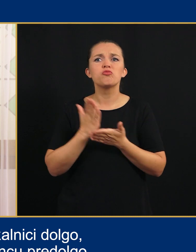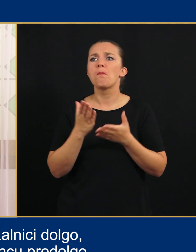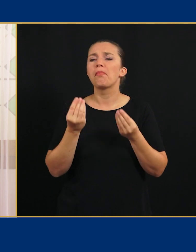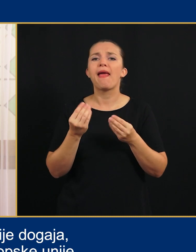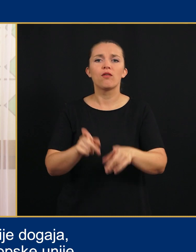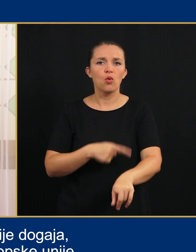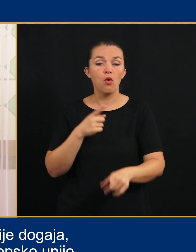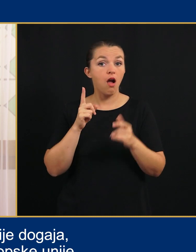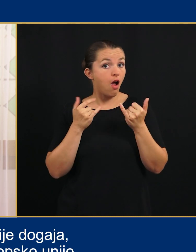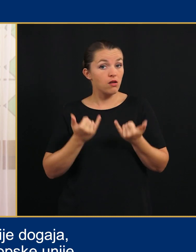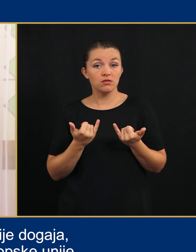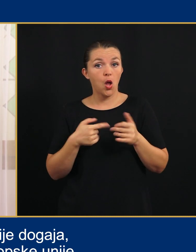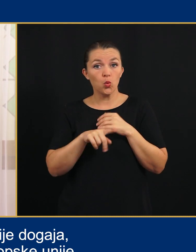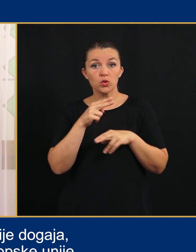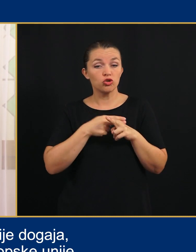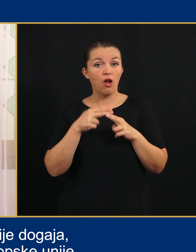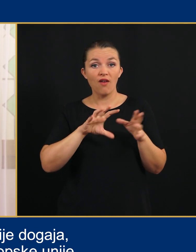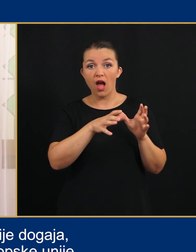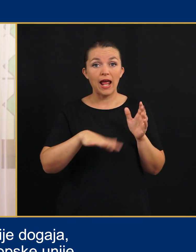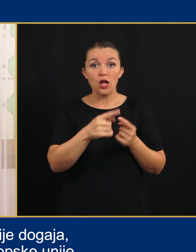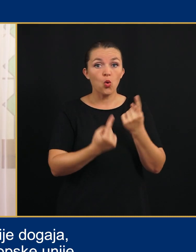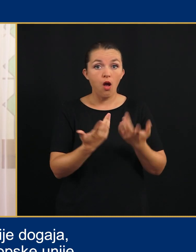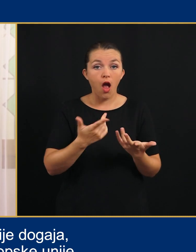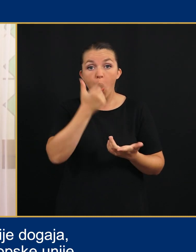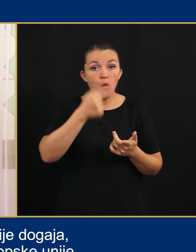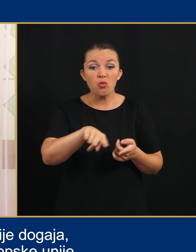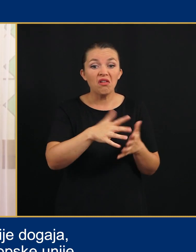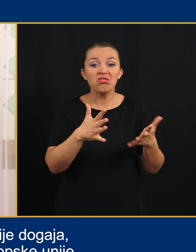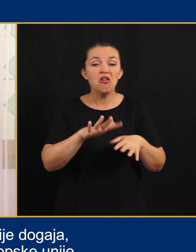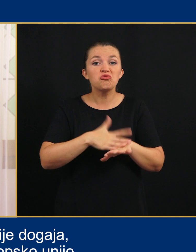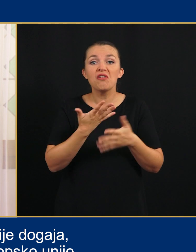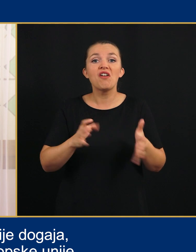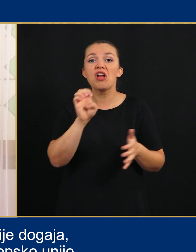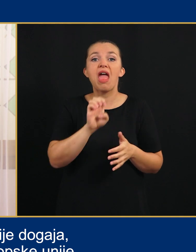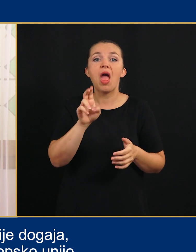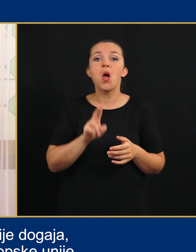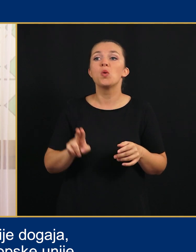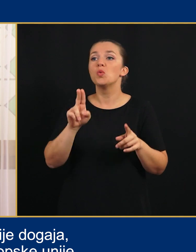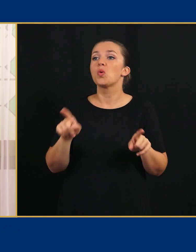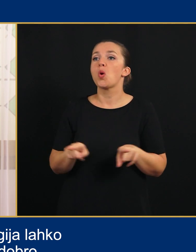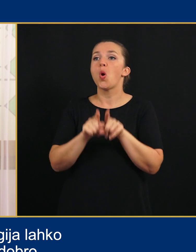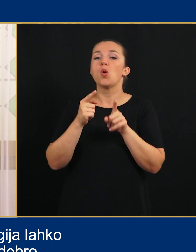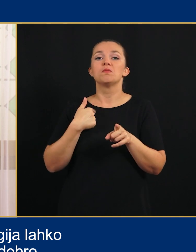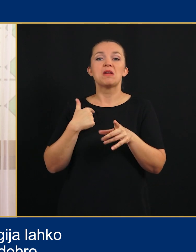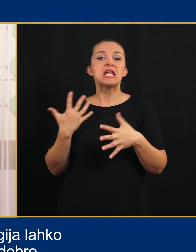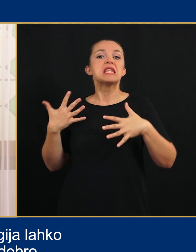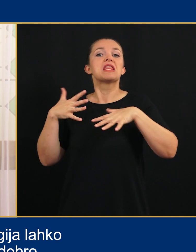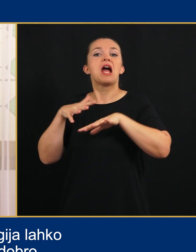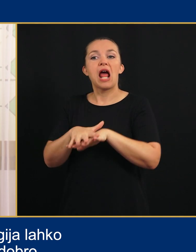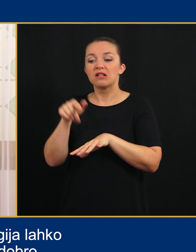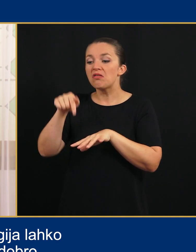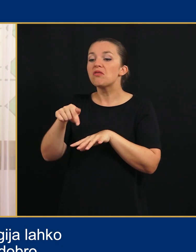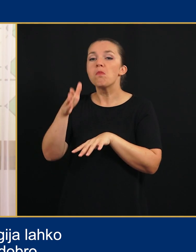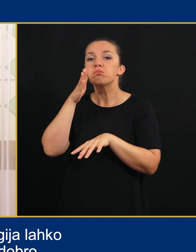predolgo. Kaj se zdaj v državah regije dogaja? Da ljudje ne čutijo več Evropske unije kot